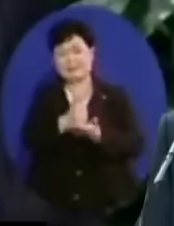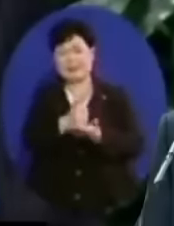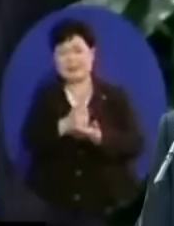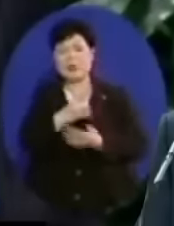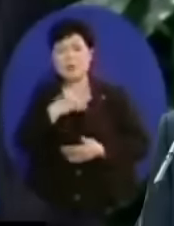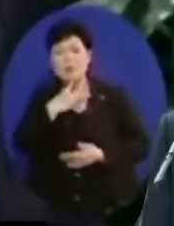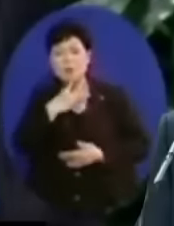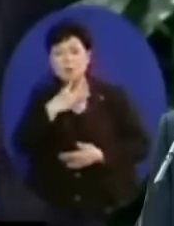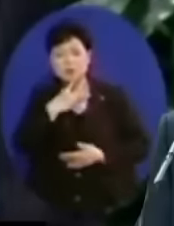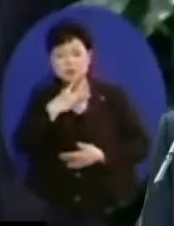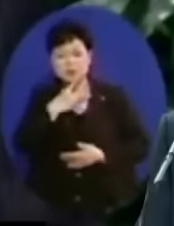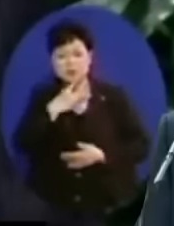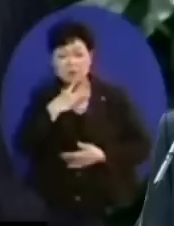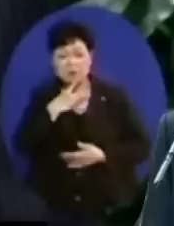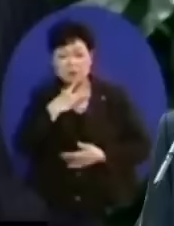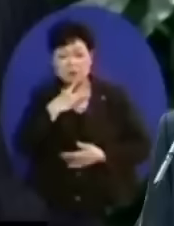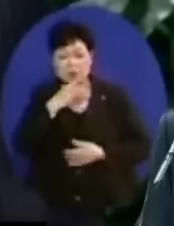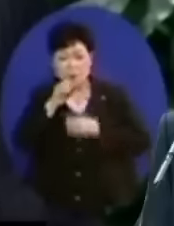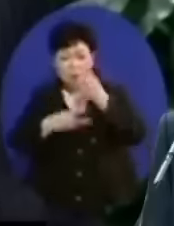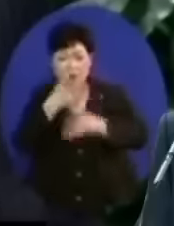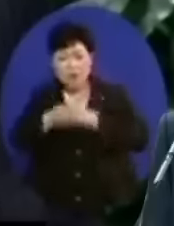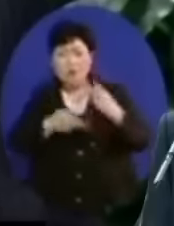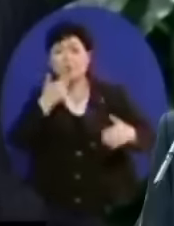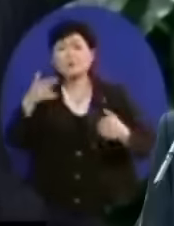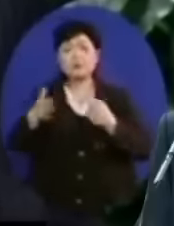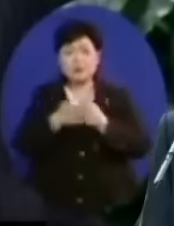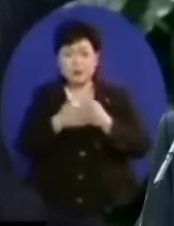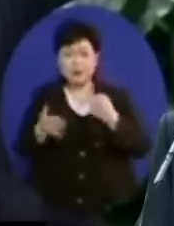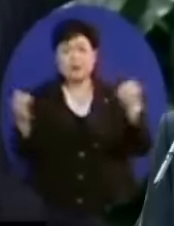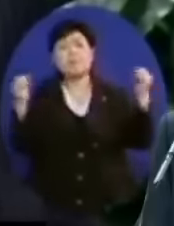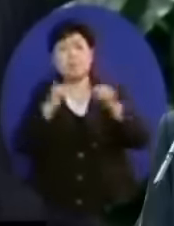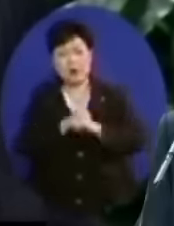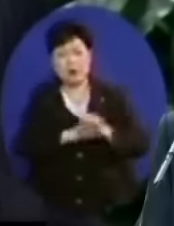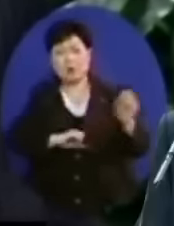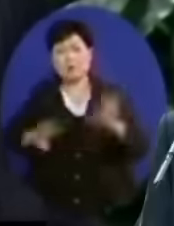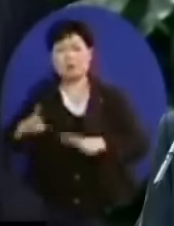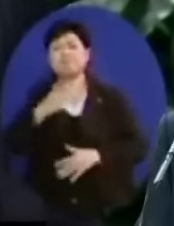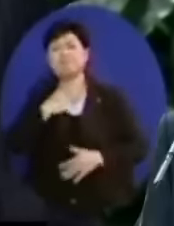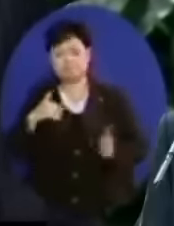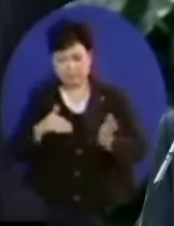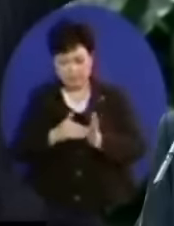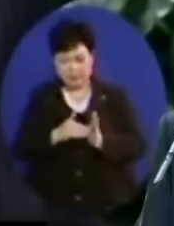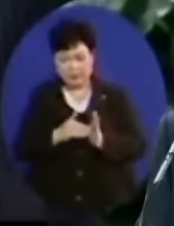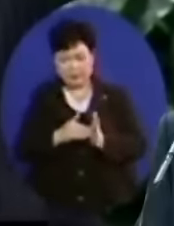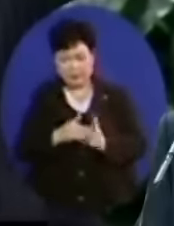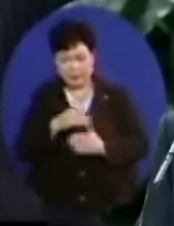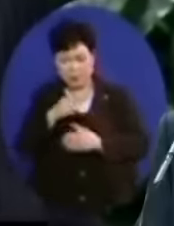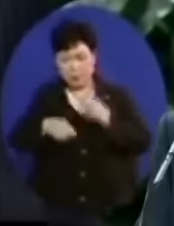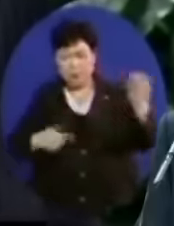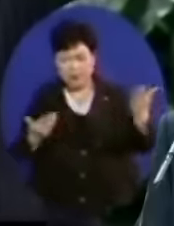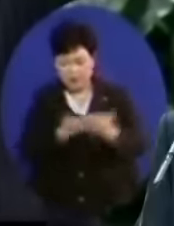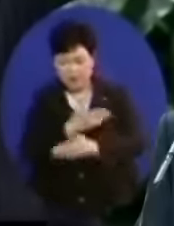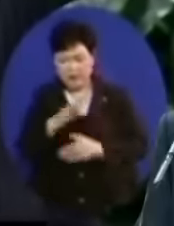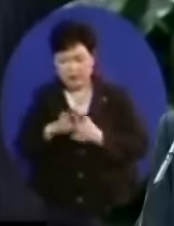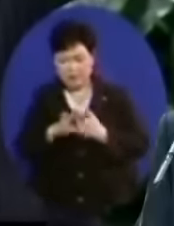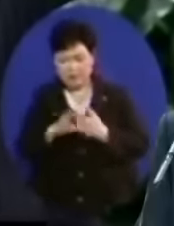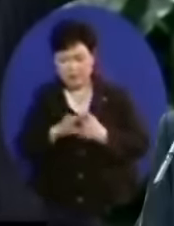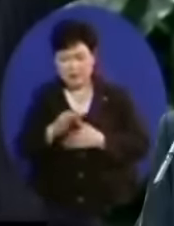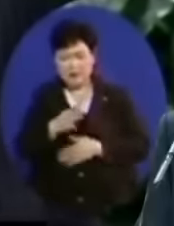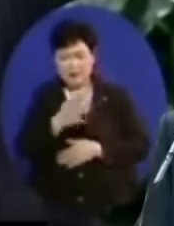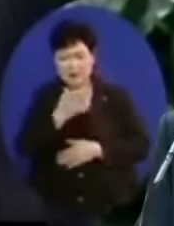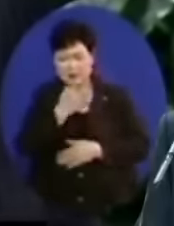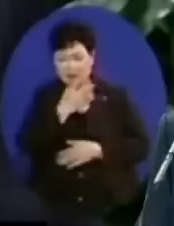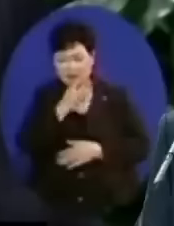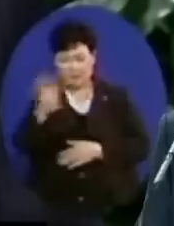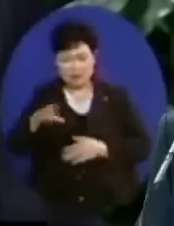오직 회개하지 않으므로 망하고 버림을 받습니다. 회개하면 결코 버림을 받지 않습니다.